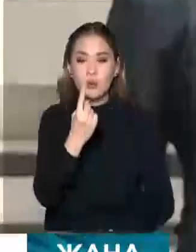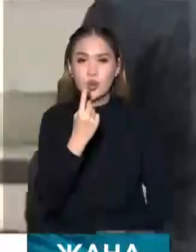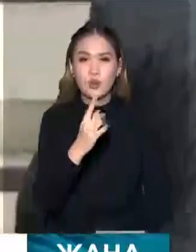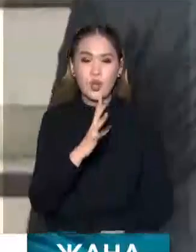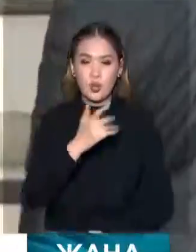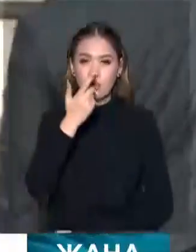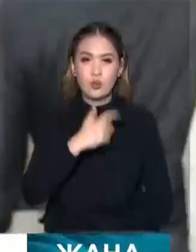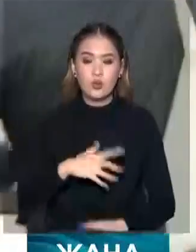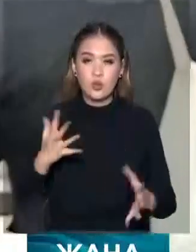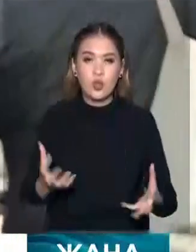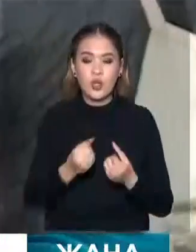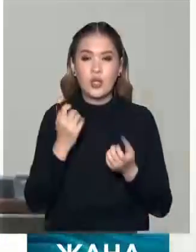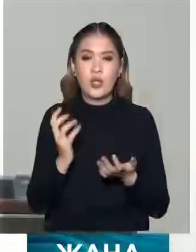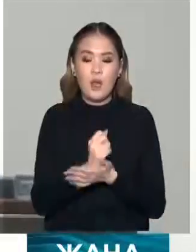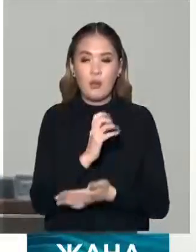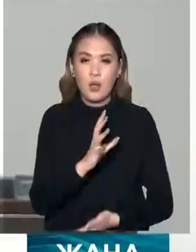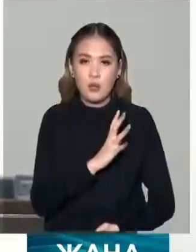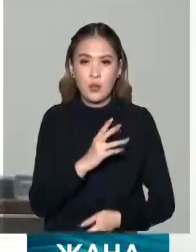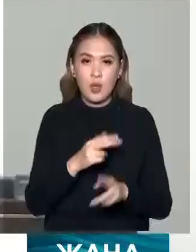өзін өзі құтқару құрылғысы табылған.